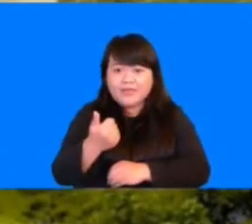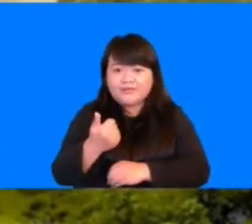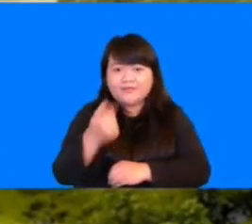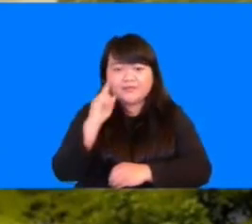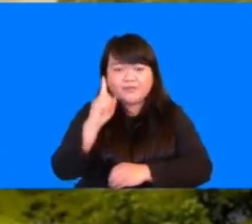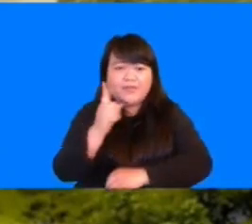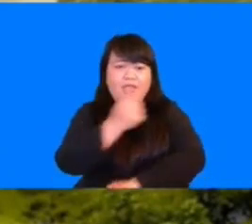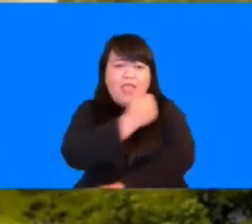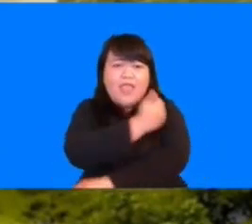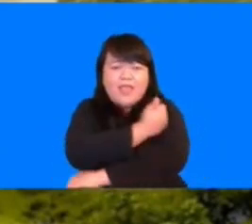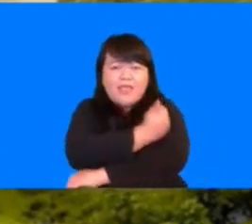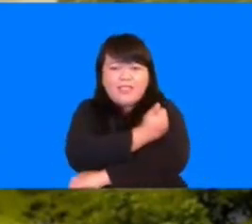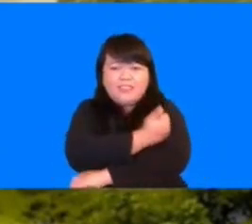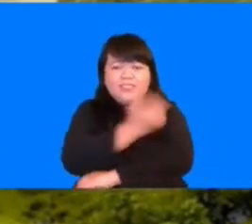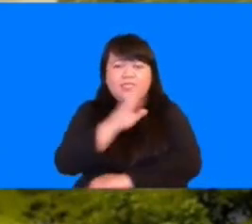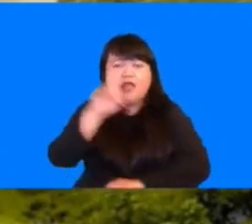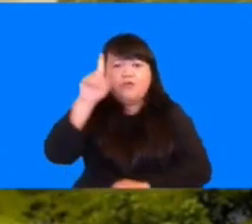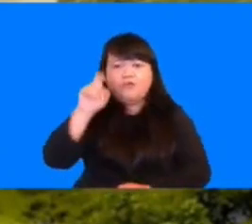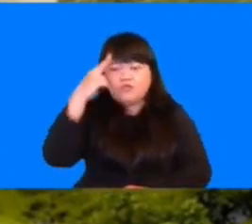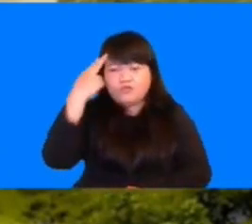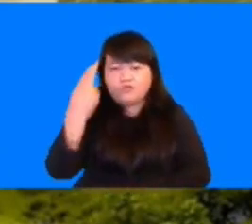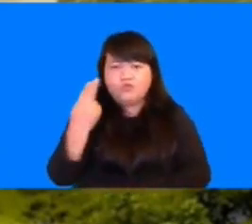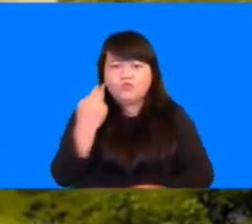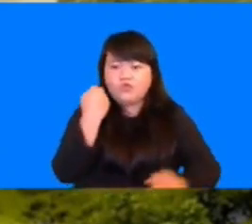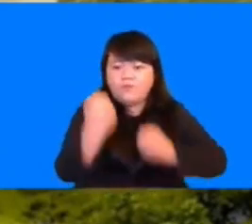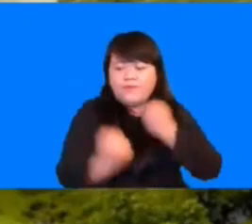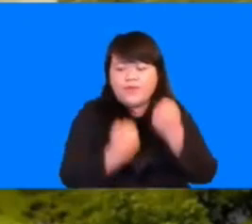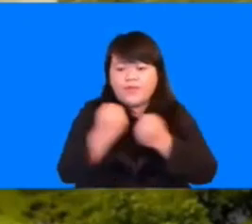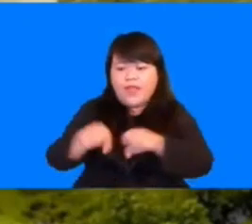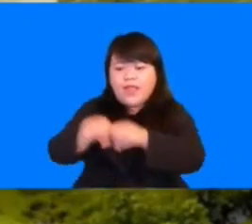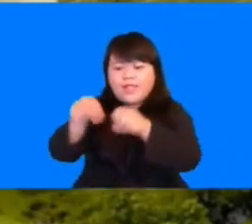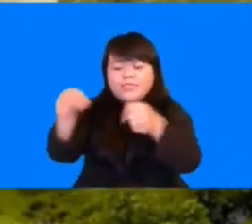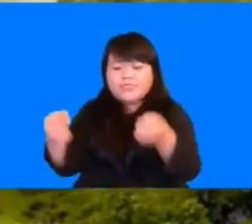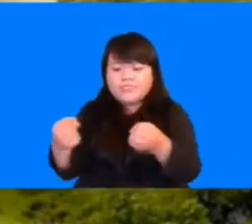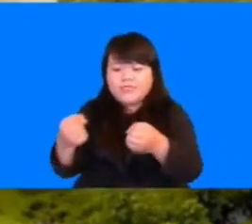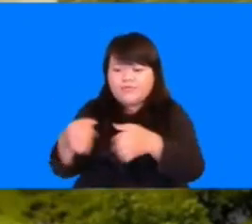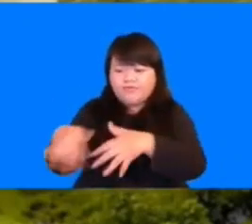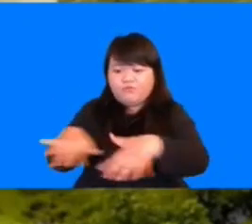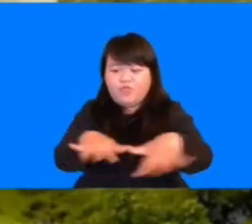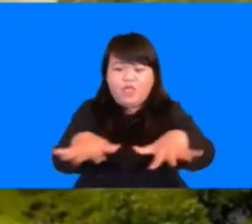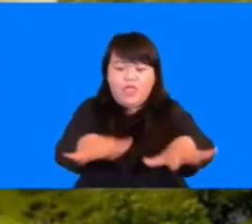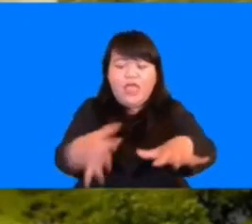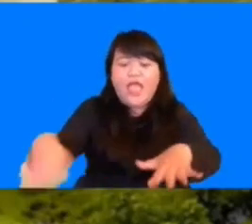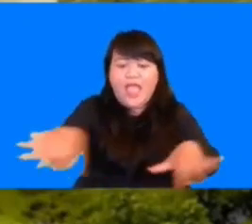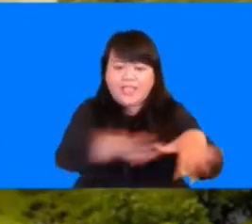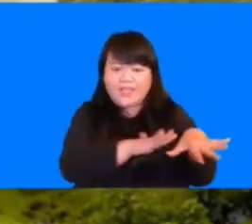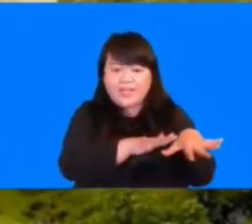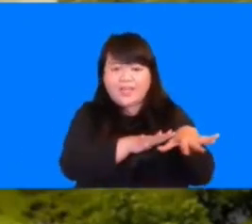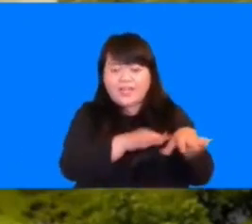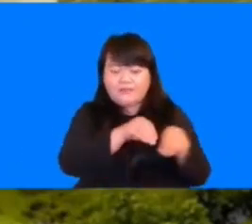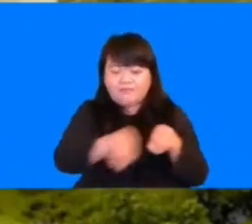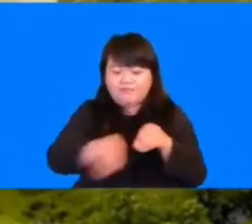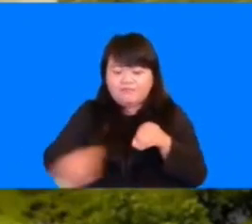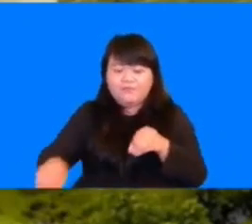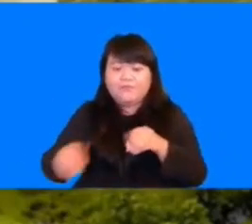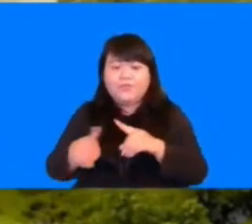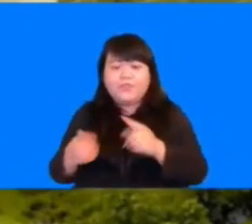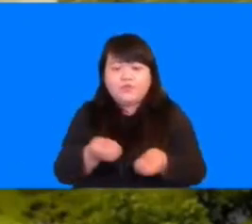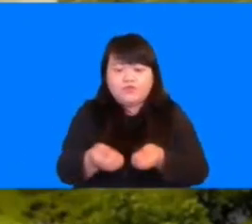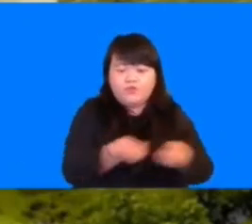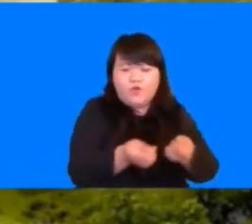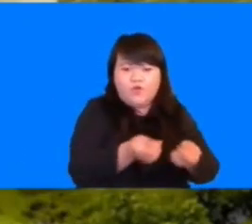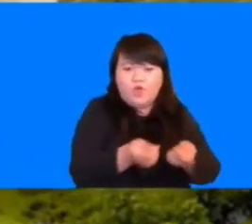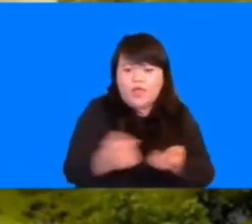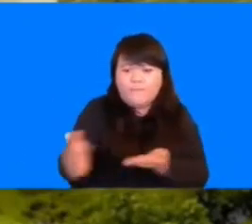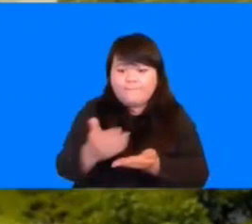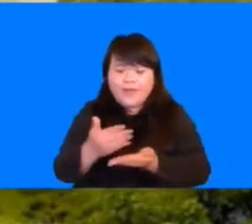energi yang tidak hanya dibutuhkan untuk menggerakkan sistem irigasi, tapi juga untuk mengolah hasil